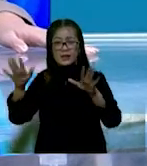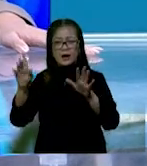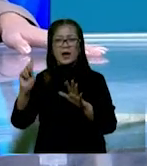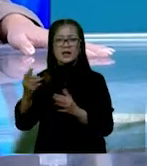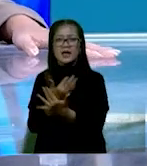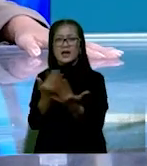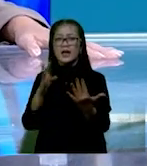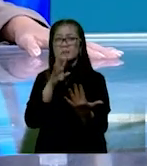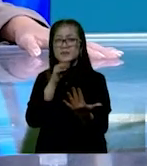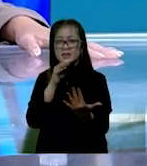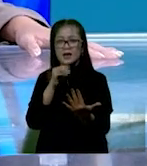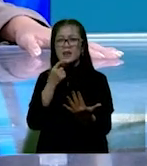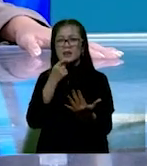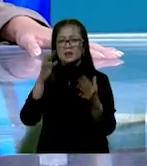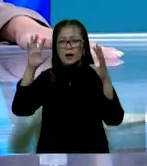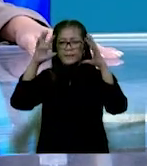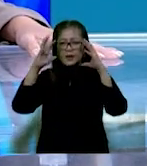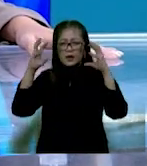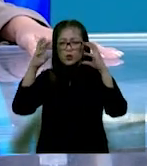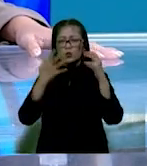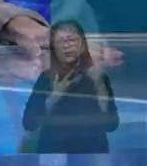pekan ini mendung duka di Cianjur.